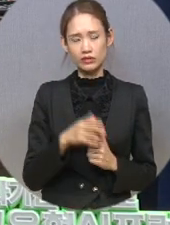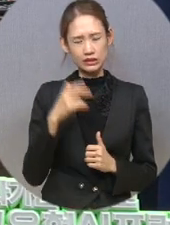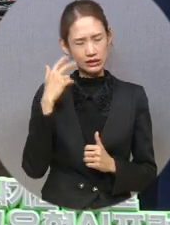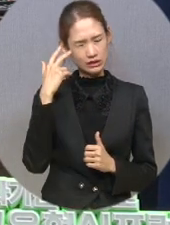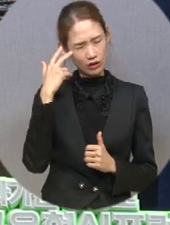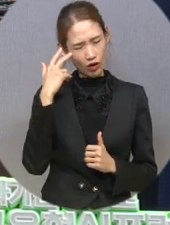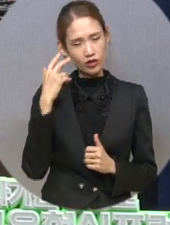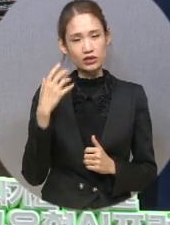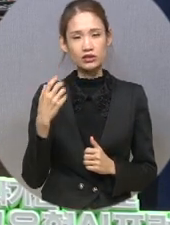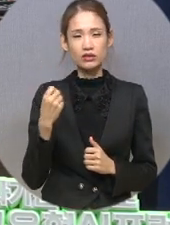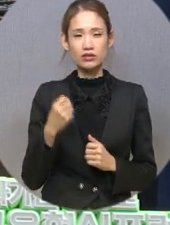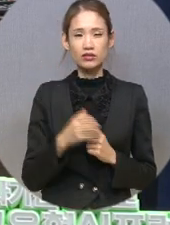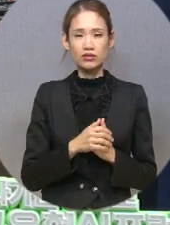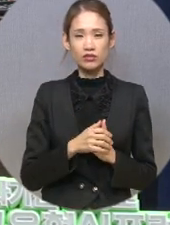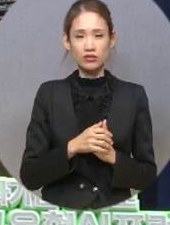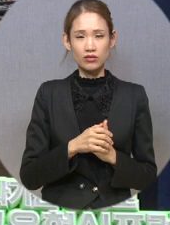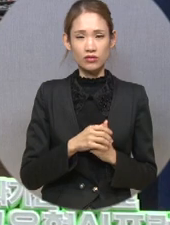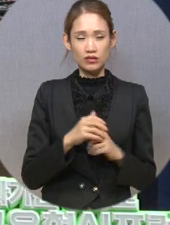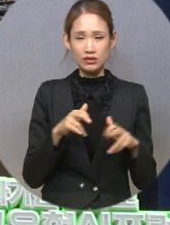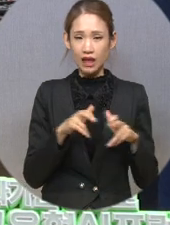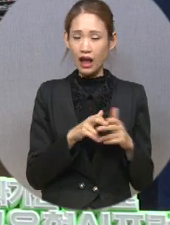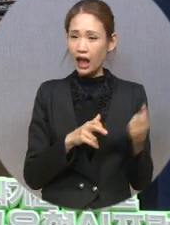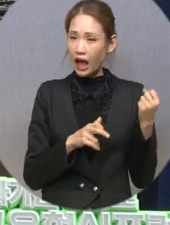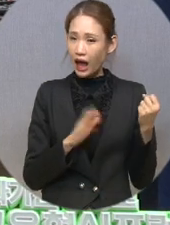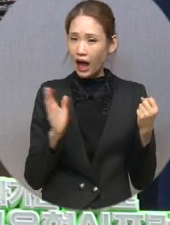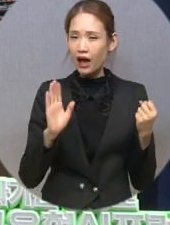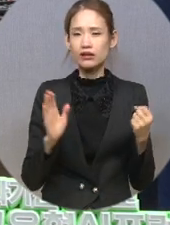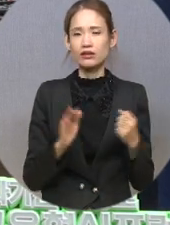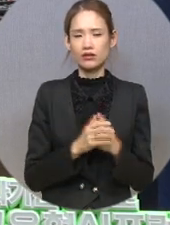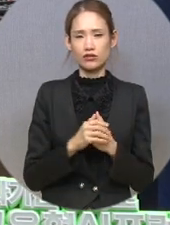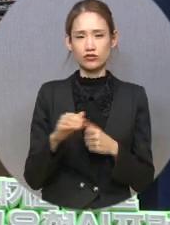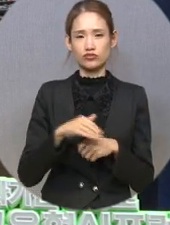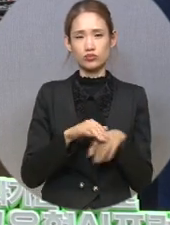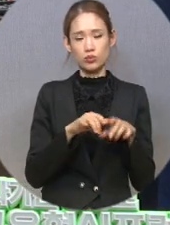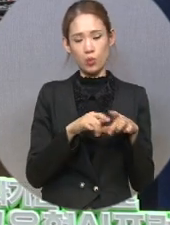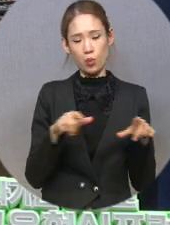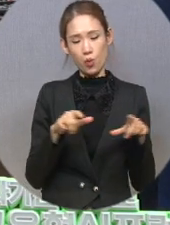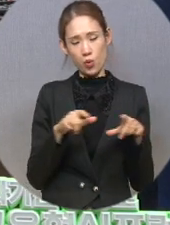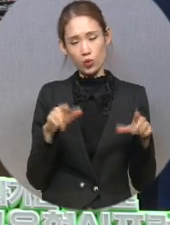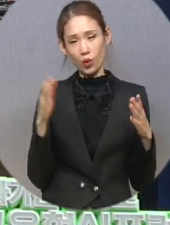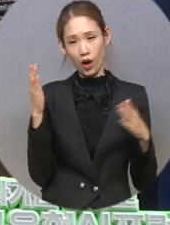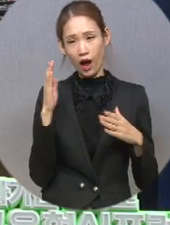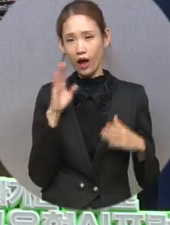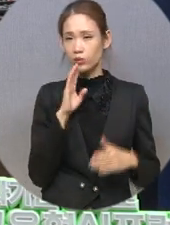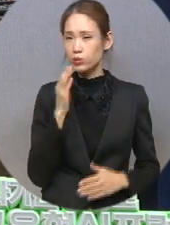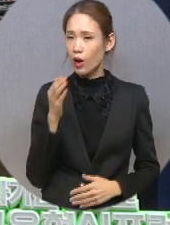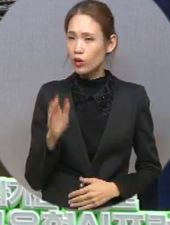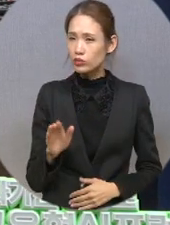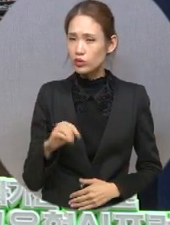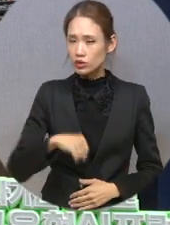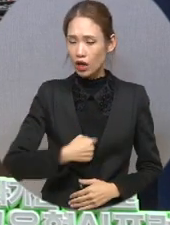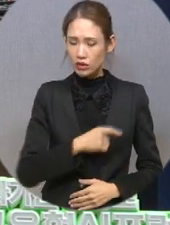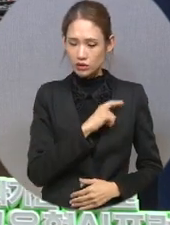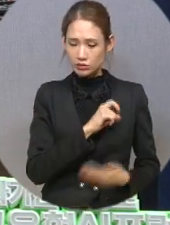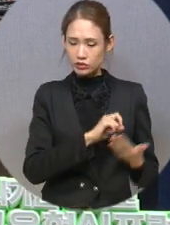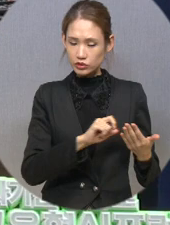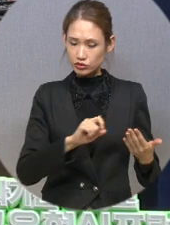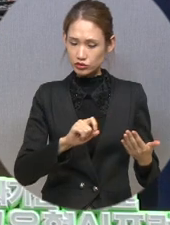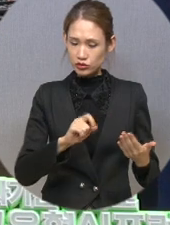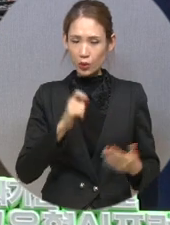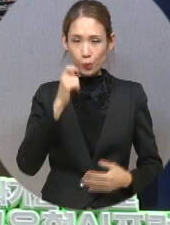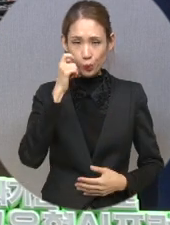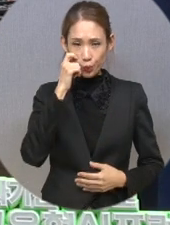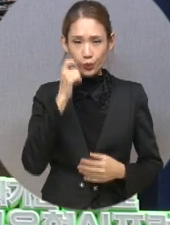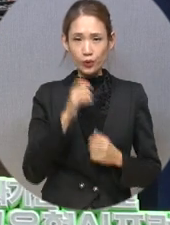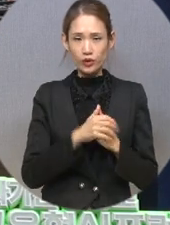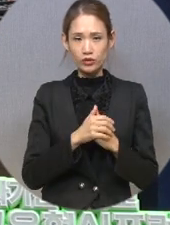정신적으로 어떤 어려움이 있거나 그런 친구가 아니라 우리가 보는 보통 아이들인데 자기 이름을 못 쓰는 아이들이 그것도 한